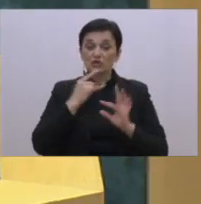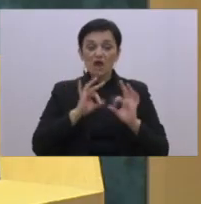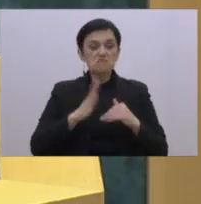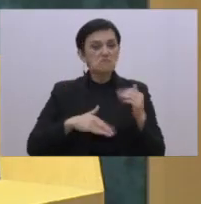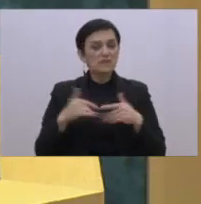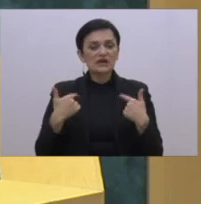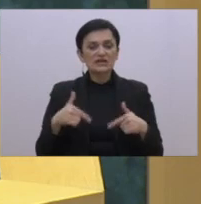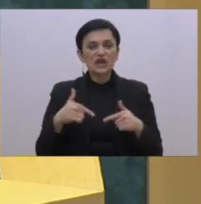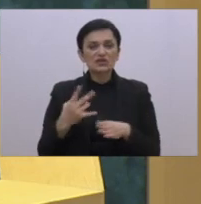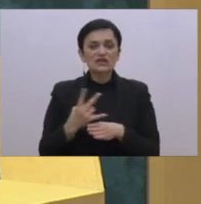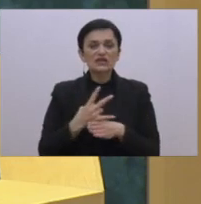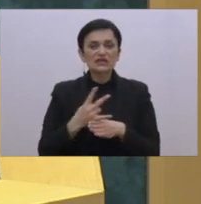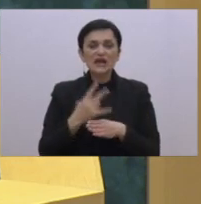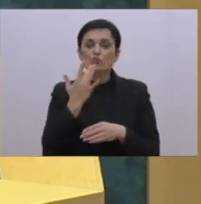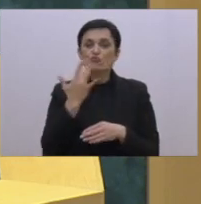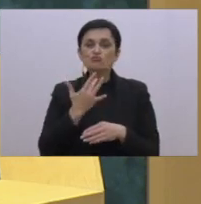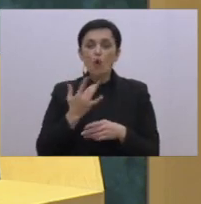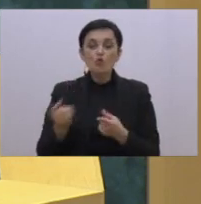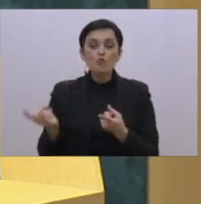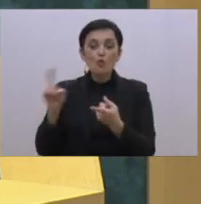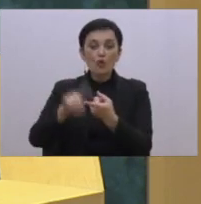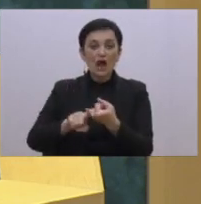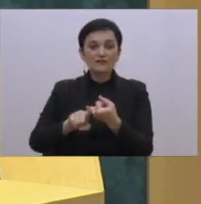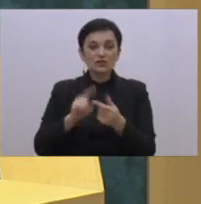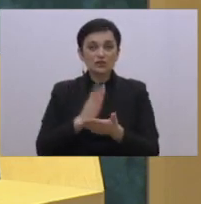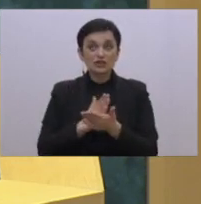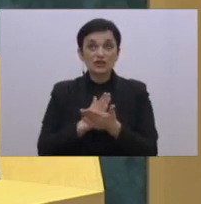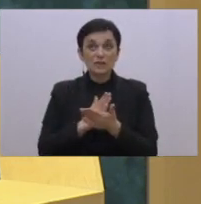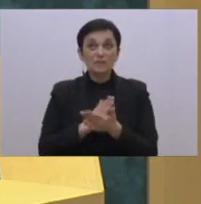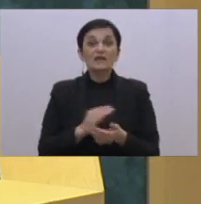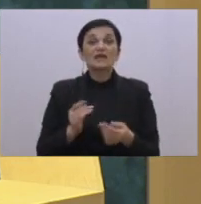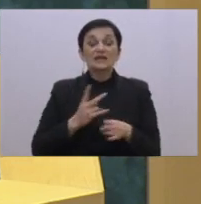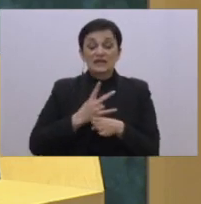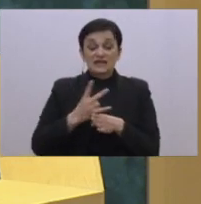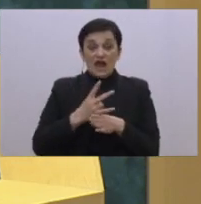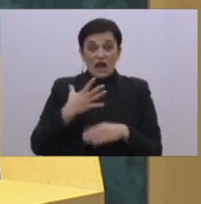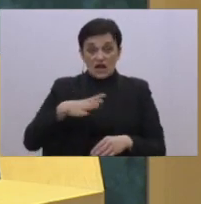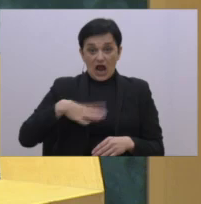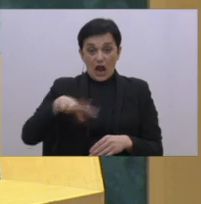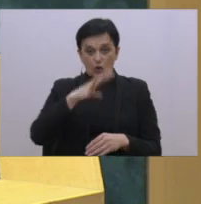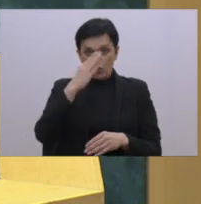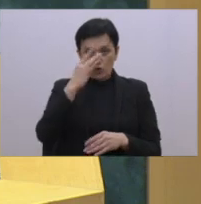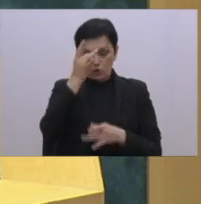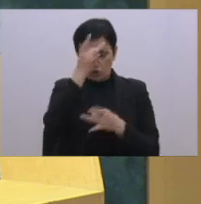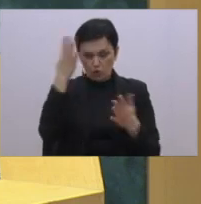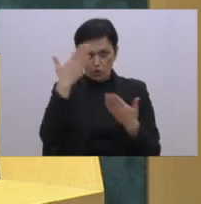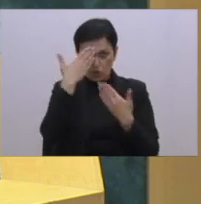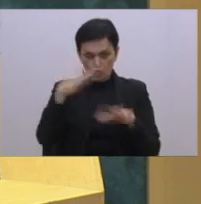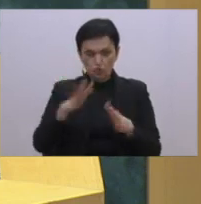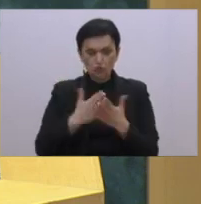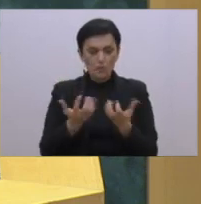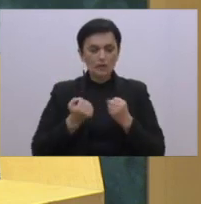პრაქტიკულად რადიკალი პოლიტიკოსების მოკავშირედ იქცა. ვინაიდან რადიკალიზმი ქართული კულტურისთვის უცხო და